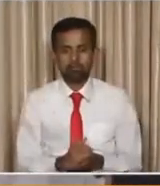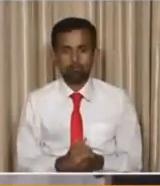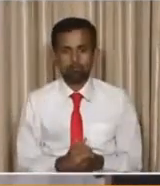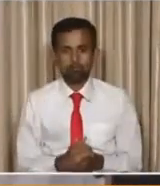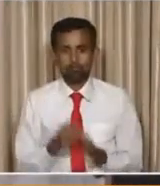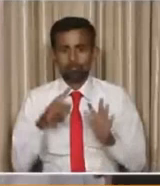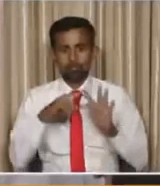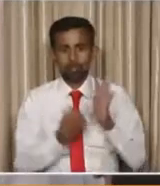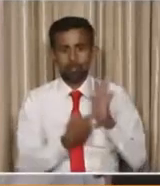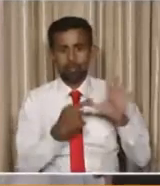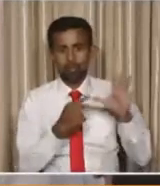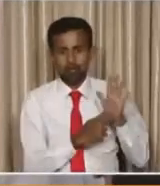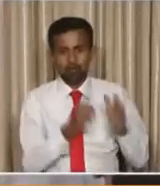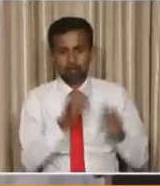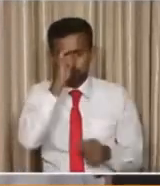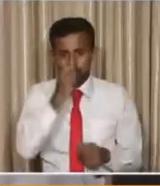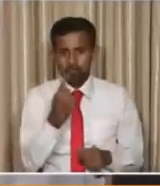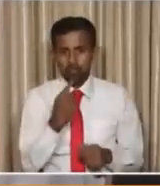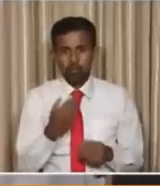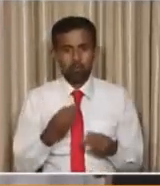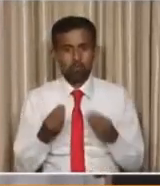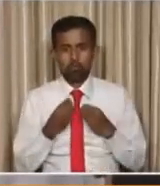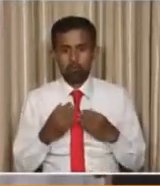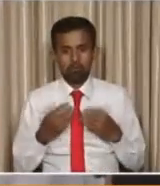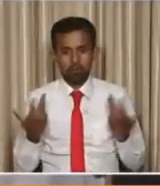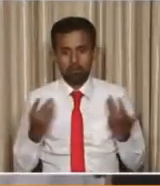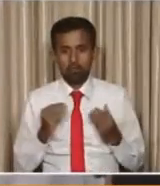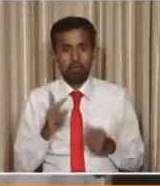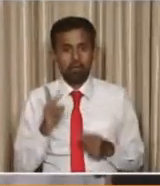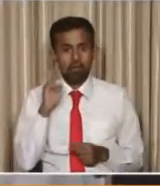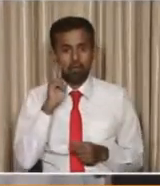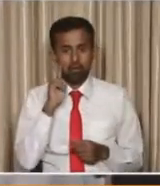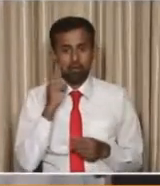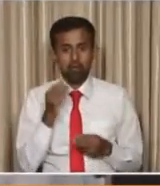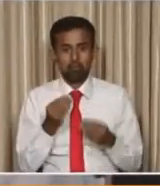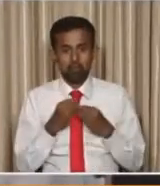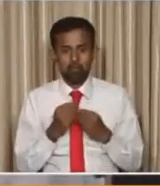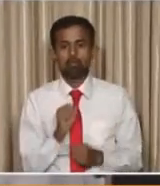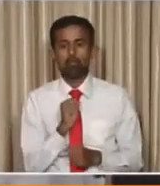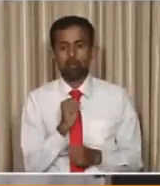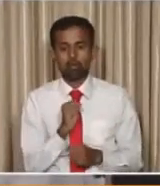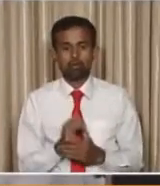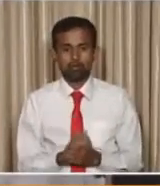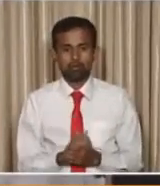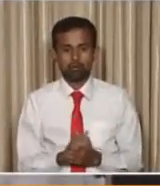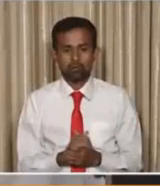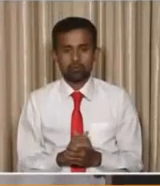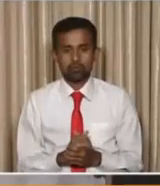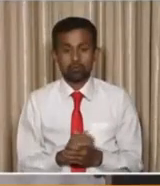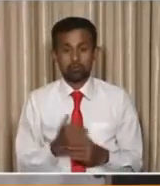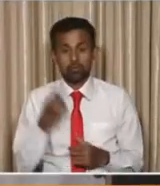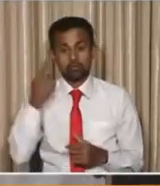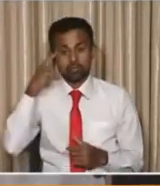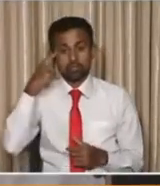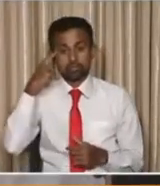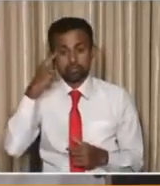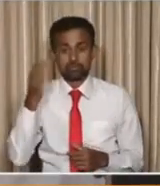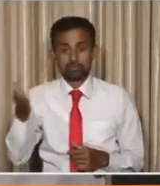ඉරාන් වික්‍රමරත්න මහත්මයාක අපි බාර ගත්තේ නැත්නම් මේක රනිල් වික්‍රමසිංහ බාර ගත්තොත් මොකද්ද කරන්න කියලා. ඒක තාම දැන් හිතේ ඉන්නවා.